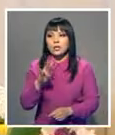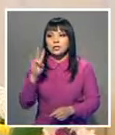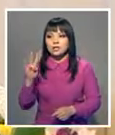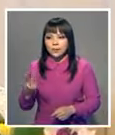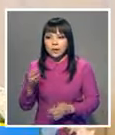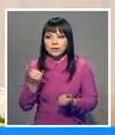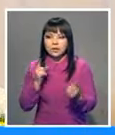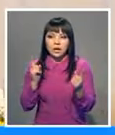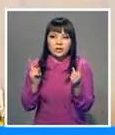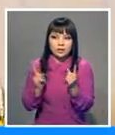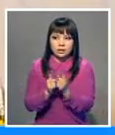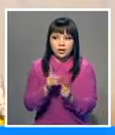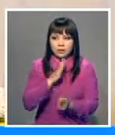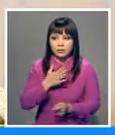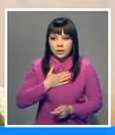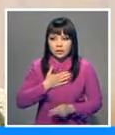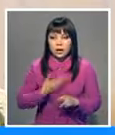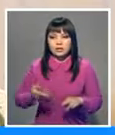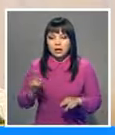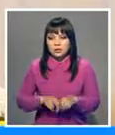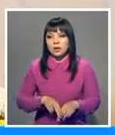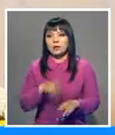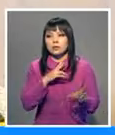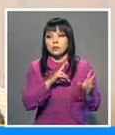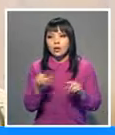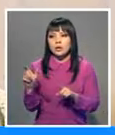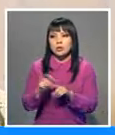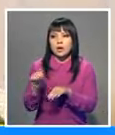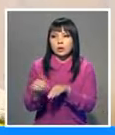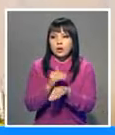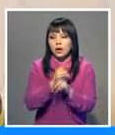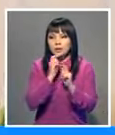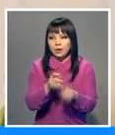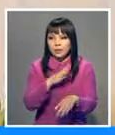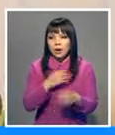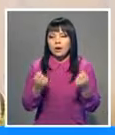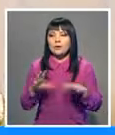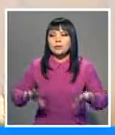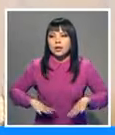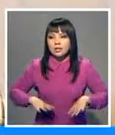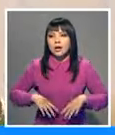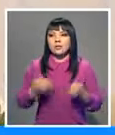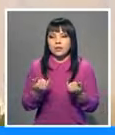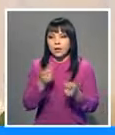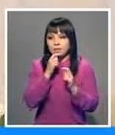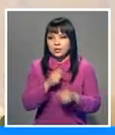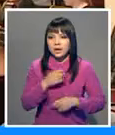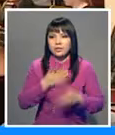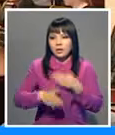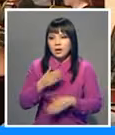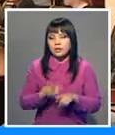Әбішұлы бізді қарсы алды, батасын берді, тұлпары мінгізді, сондай қуанышты болып